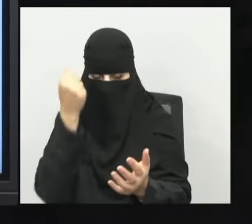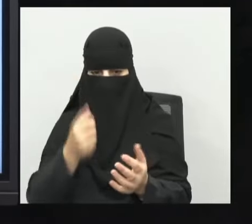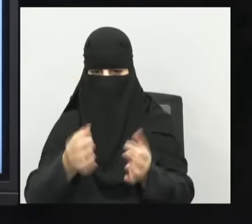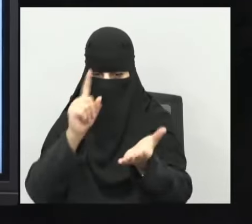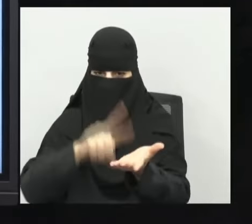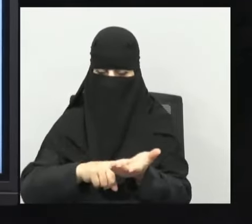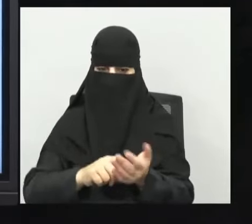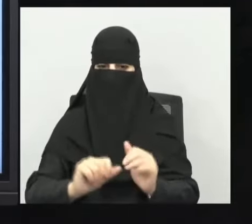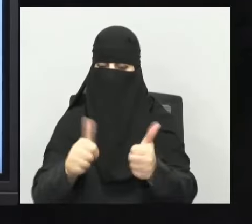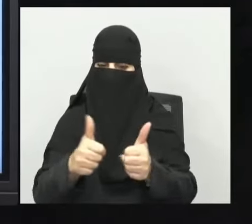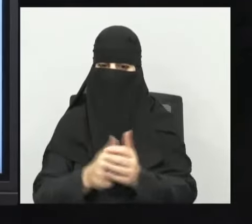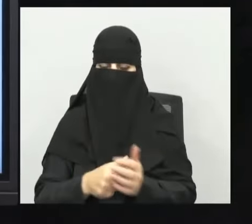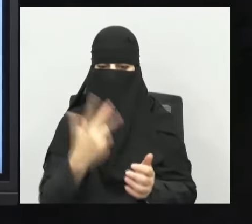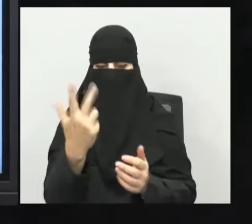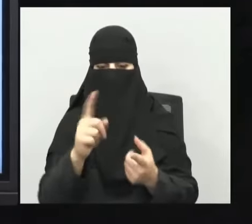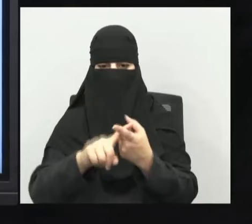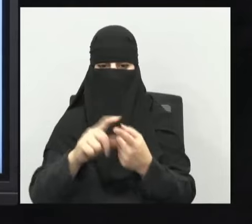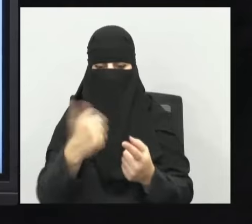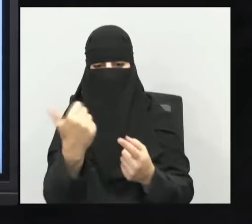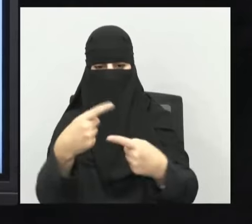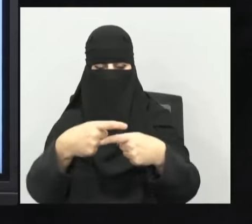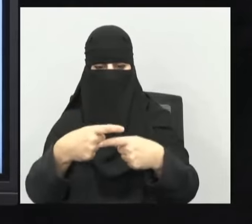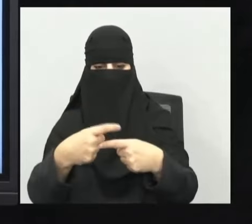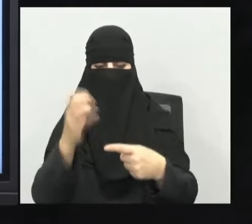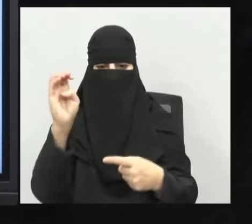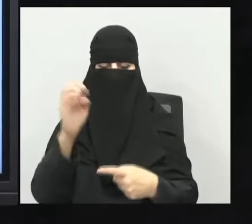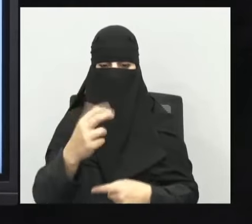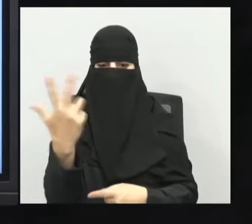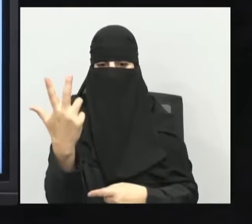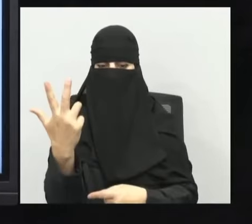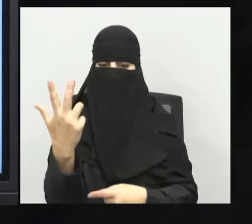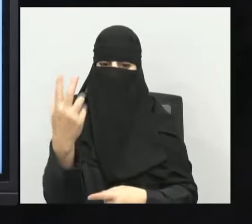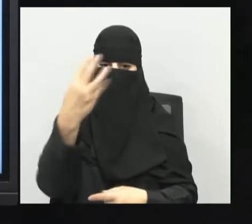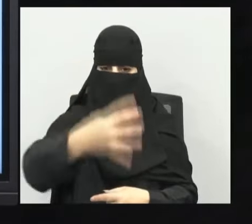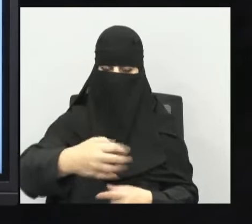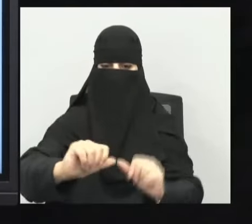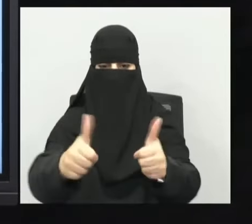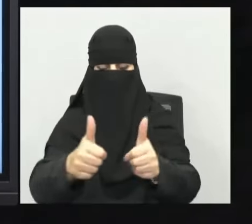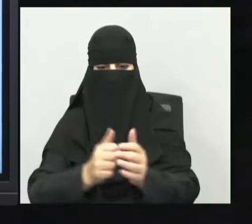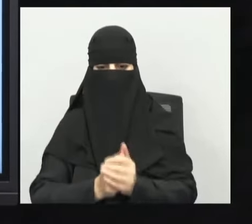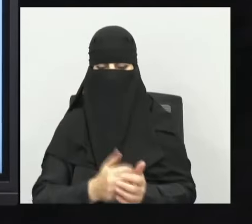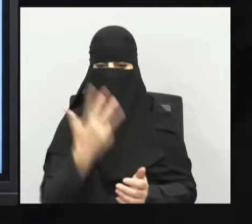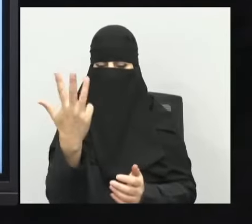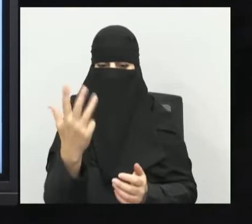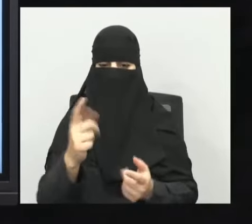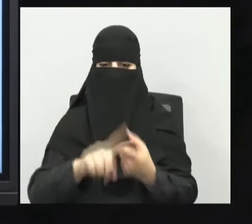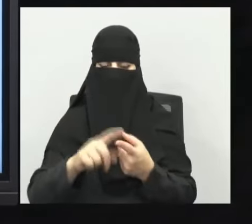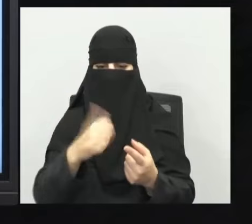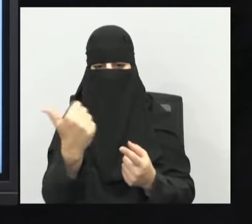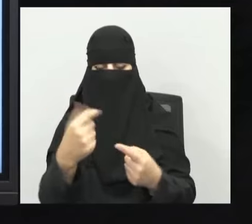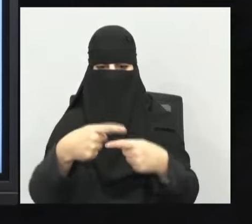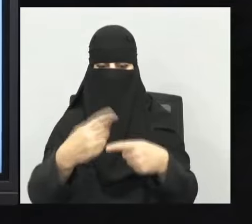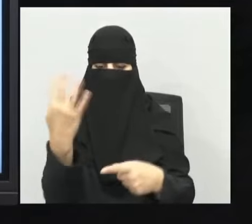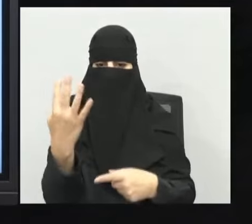نعم ثمانيه ضرب سته هل يكون الناتج 48 نعم تسعه ضرب سته كذلك يعطيني